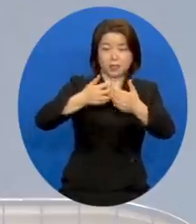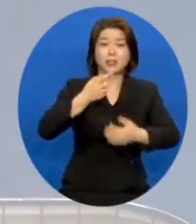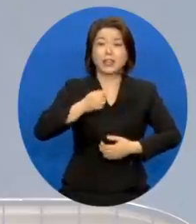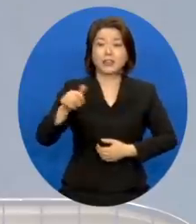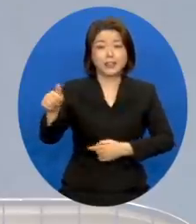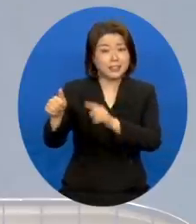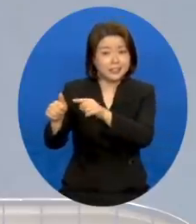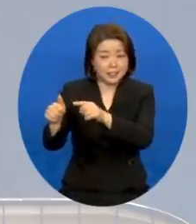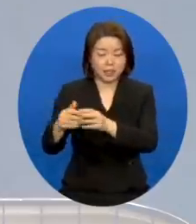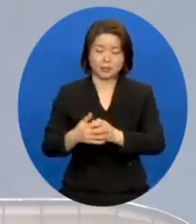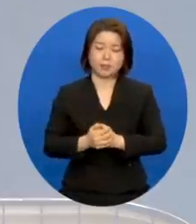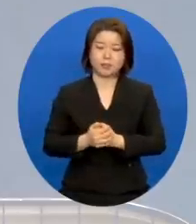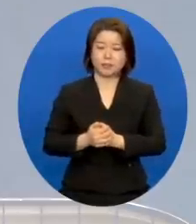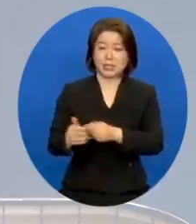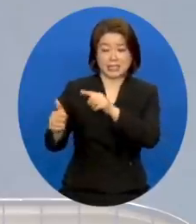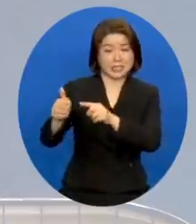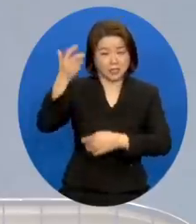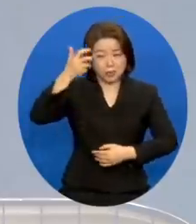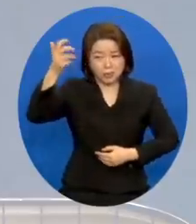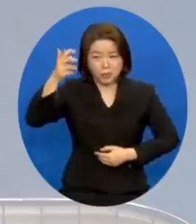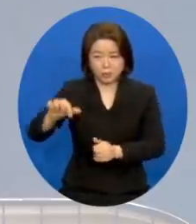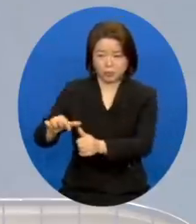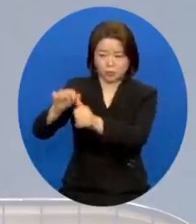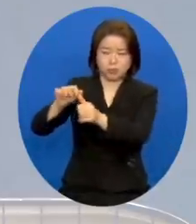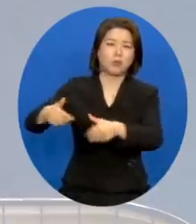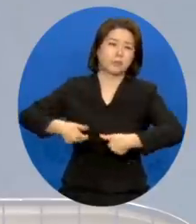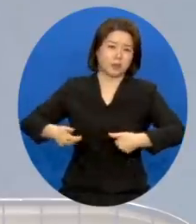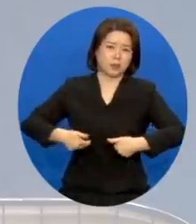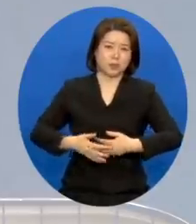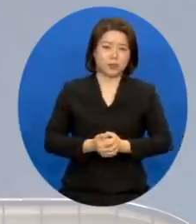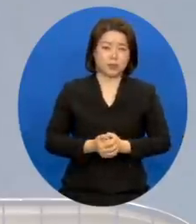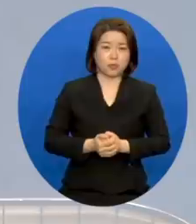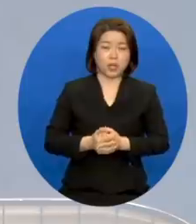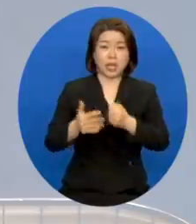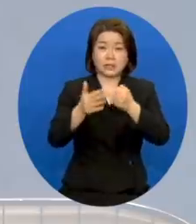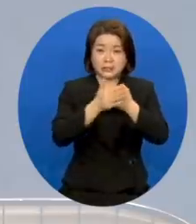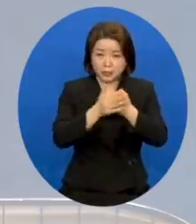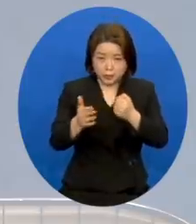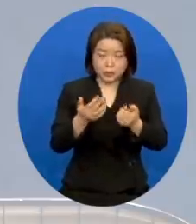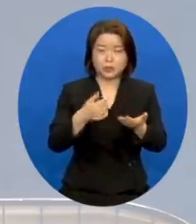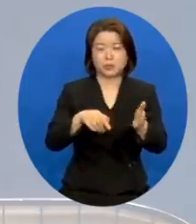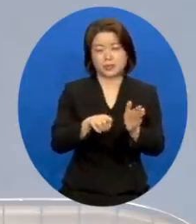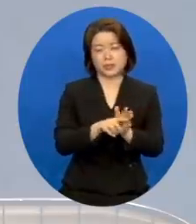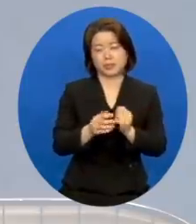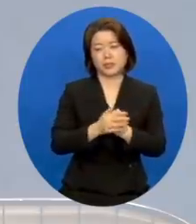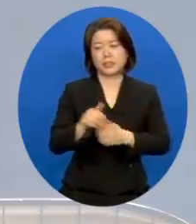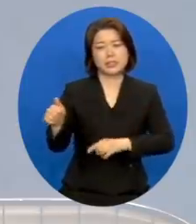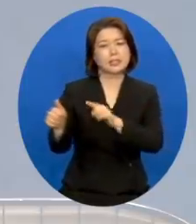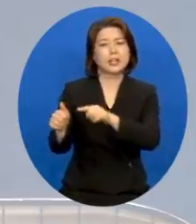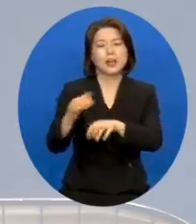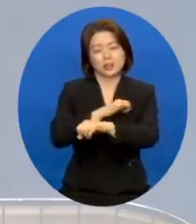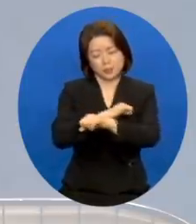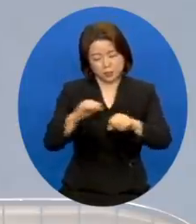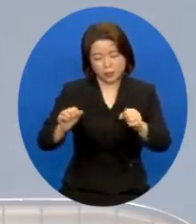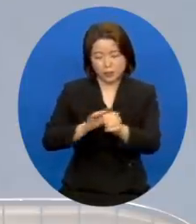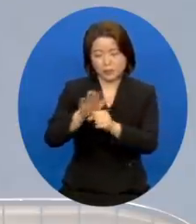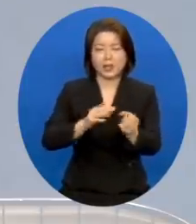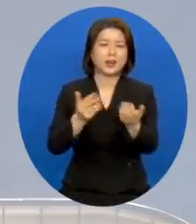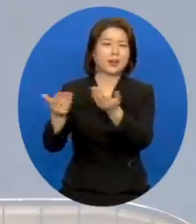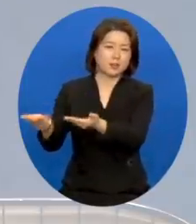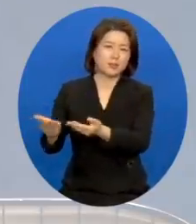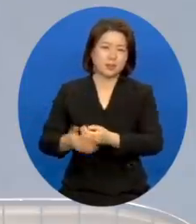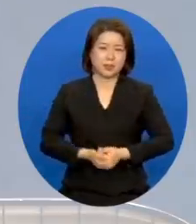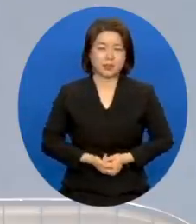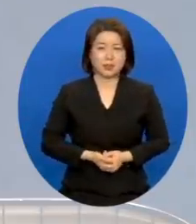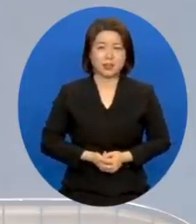그 사람의 영혼도 구원 해야된다는 그러려면 이제는 용서하고 사랑하라 는 거야